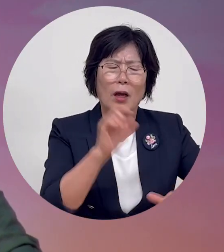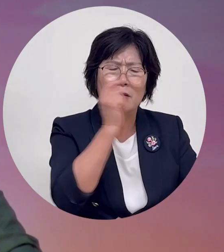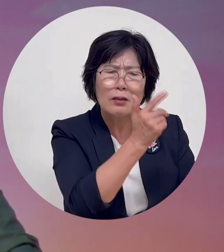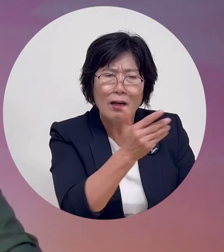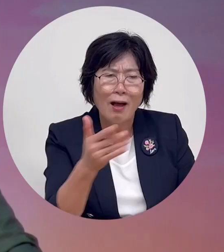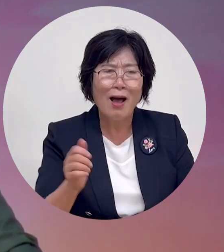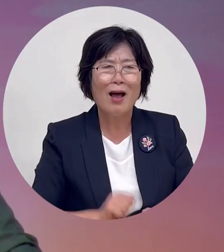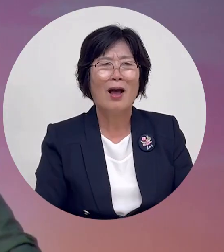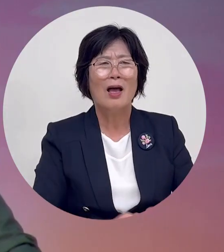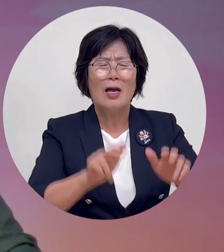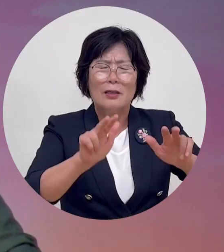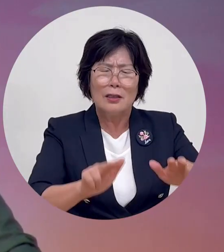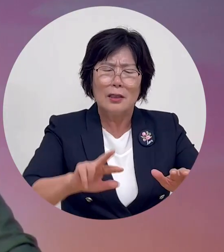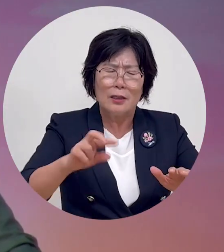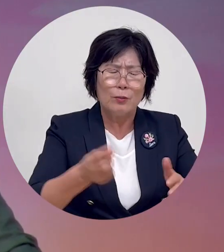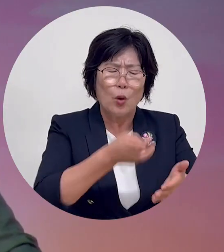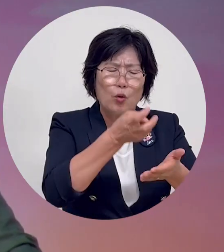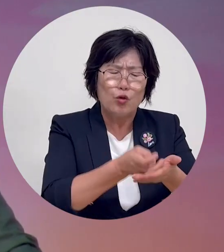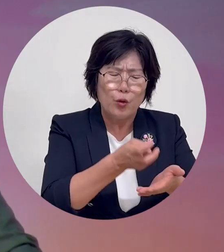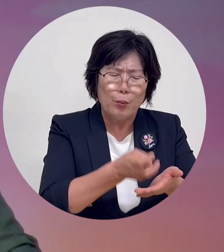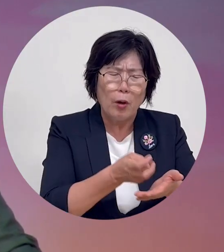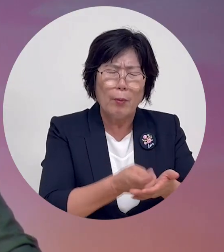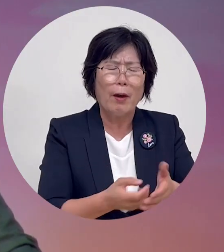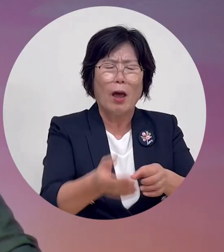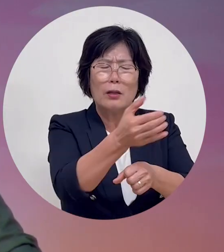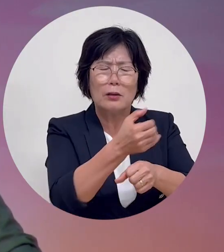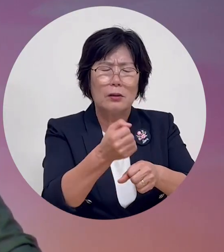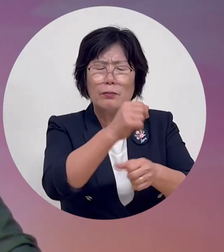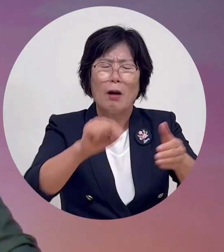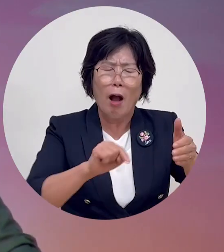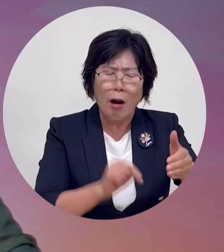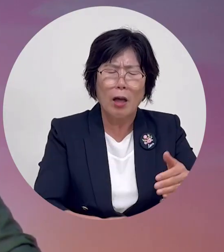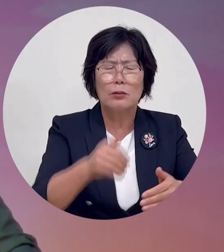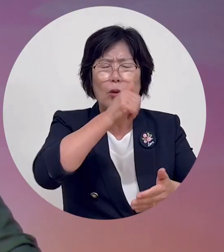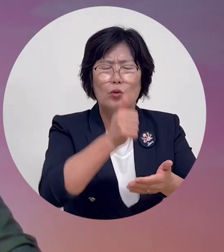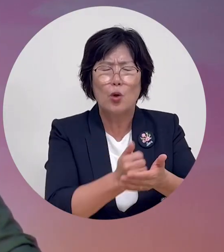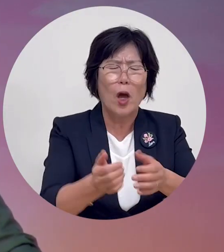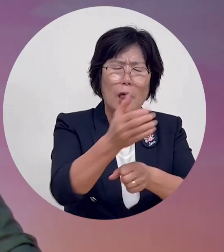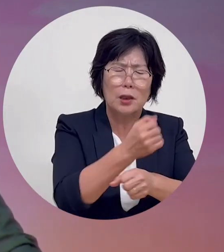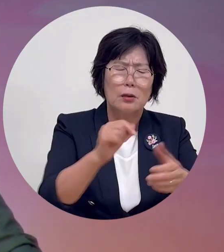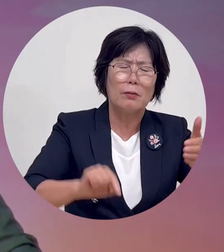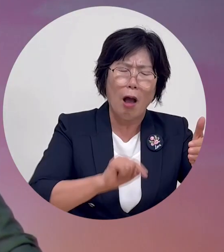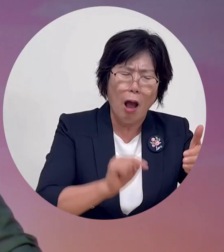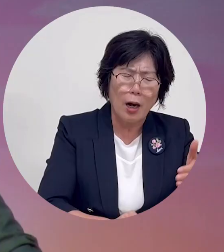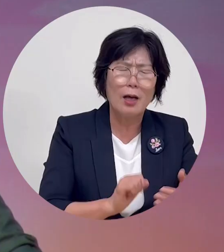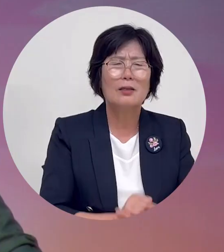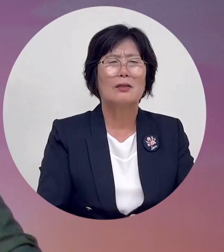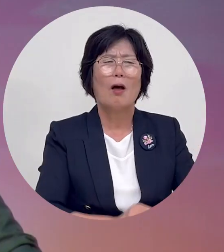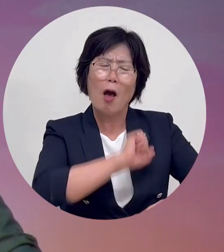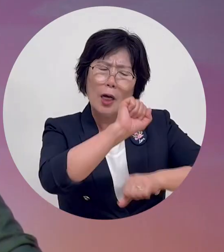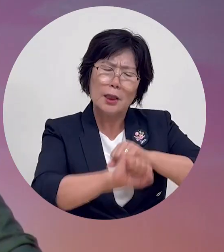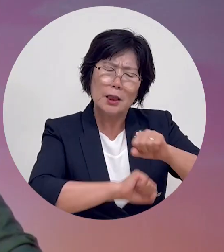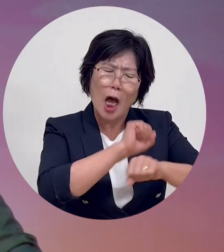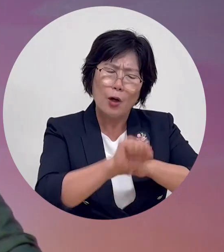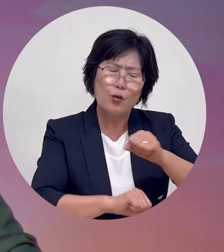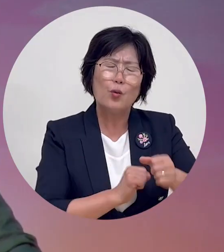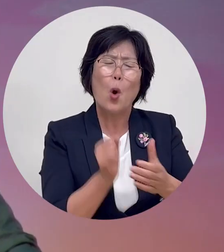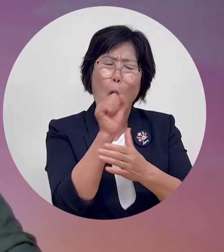지금도 율법의 짐에서 죄의 짐에서 자유케